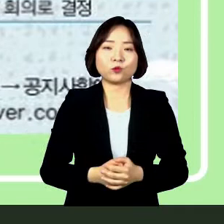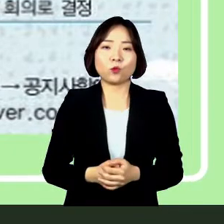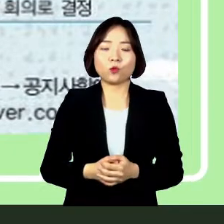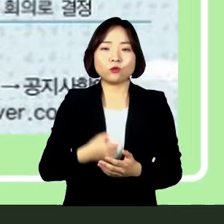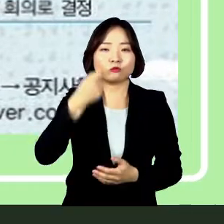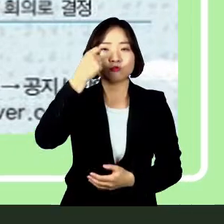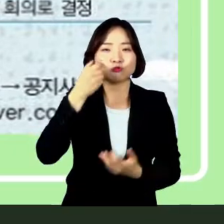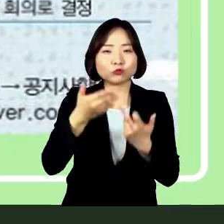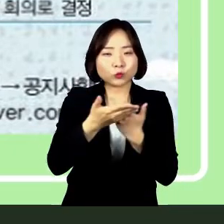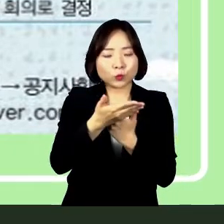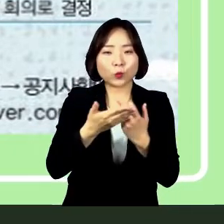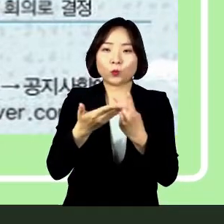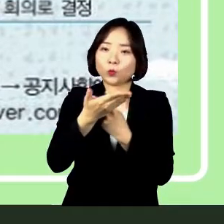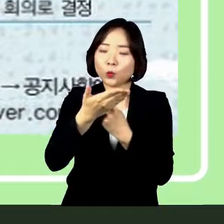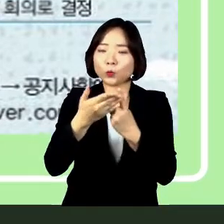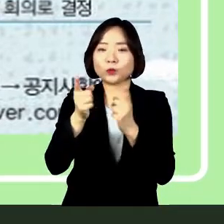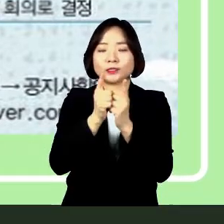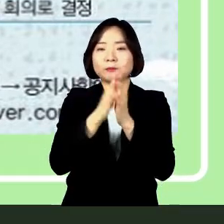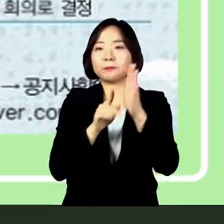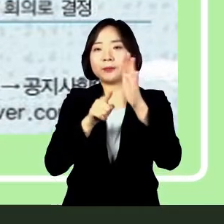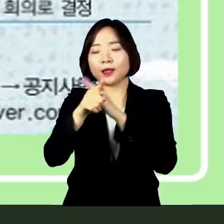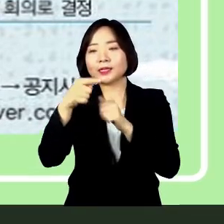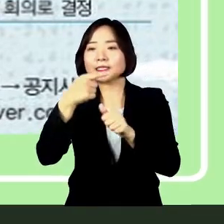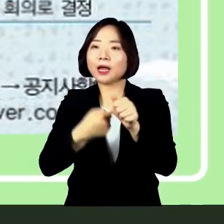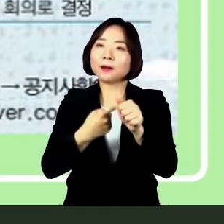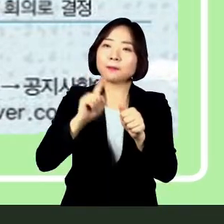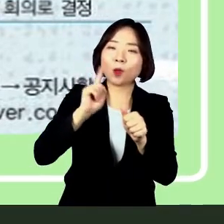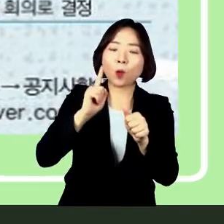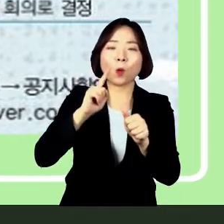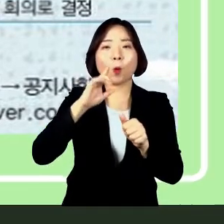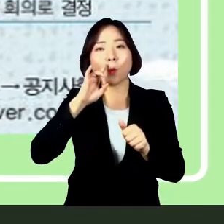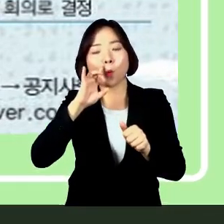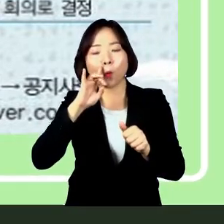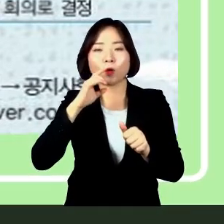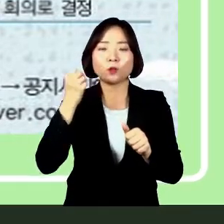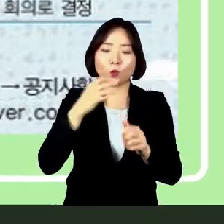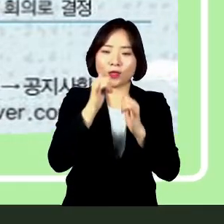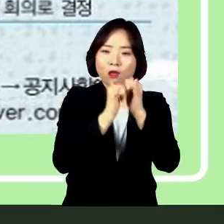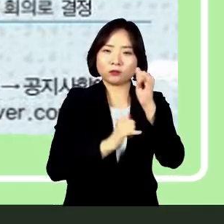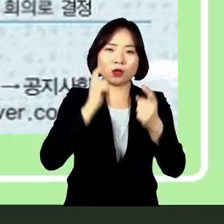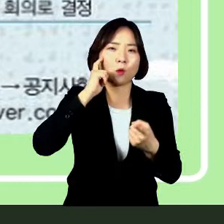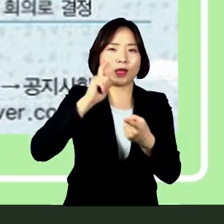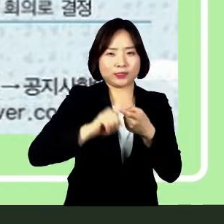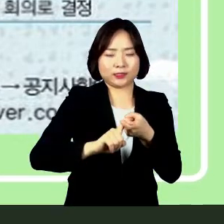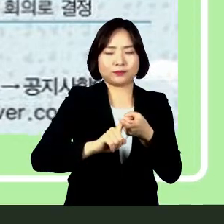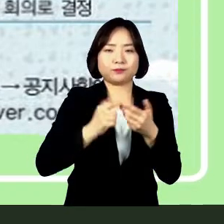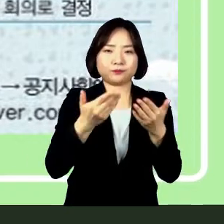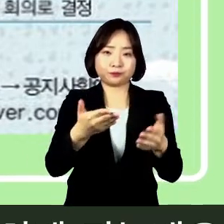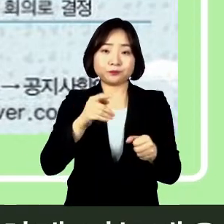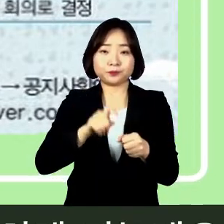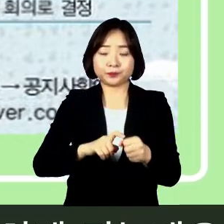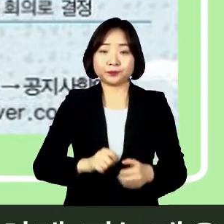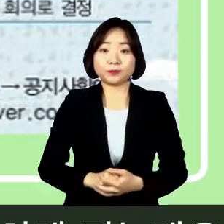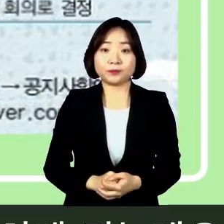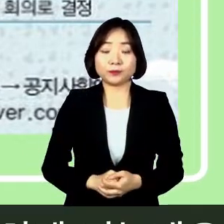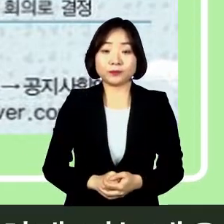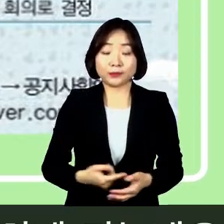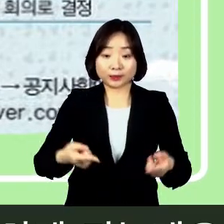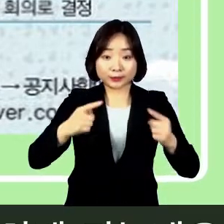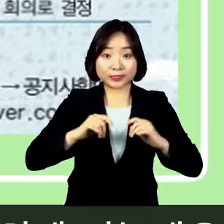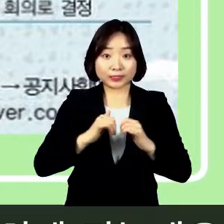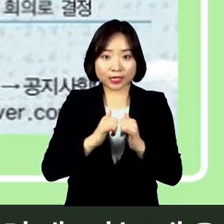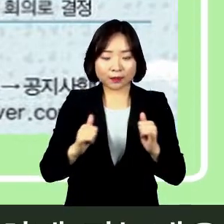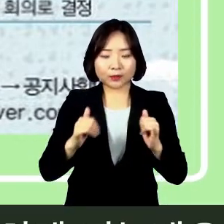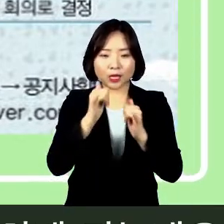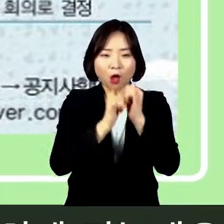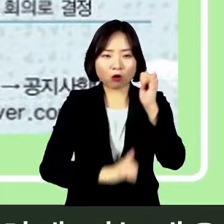독도를 직접 방문해 자연환경 체험은 물론 우리나라 역사문화에 관심을 가질 수 있도록 마련됐습니다. 참가자는